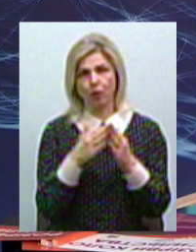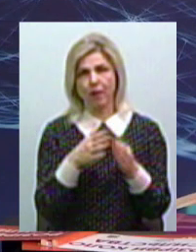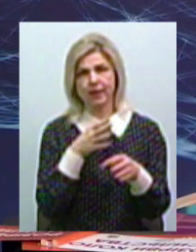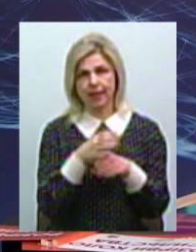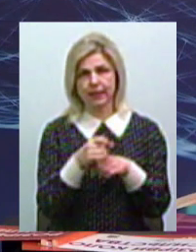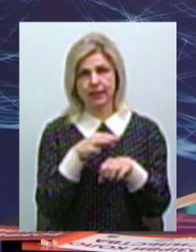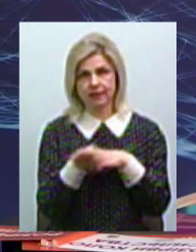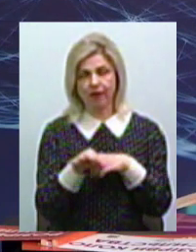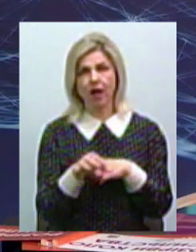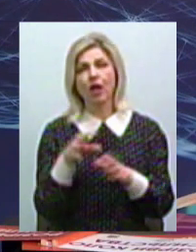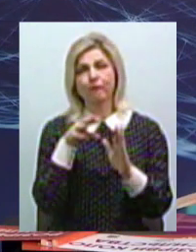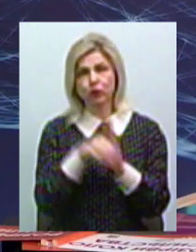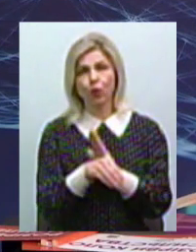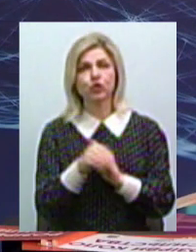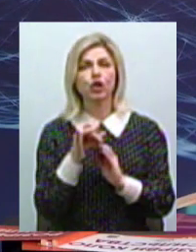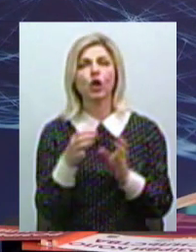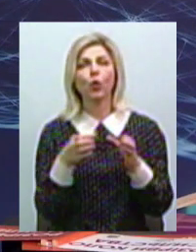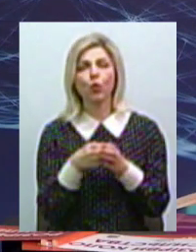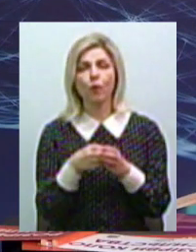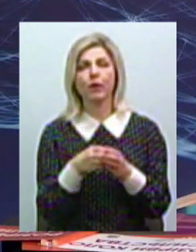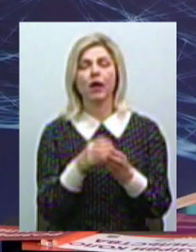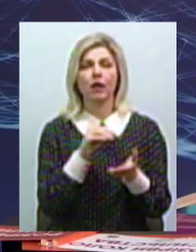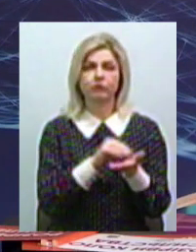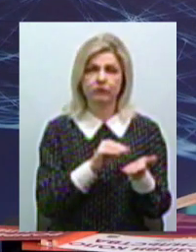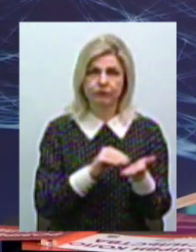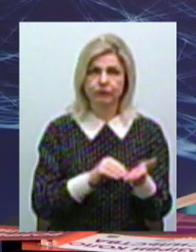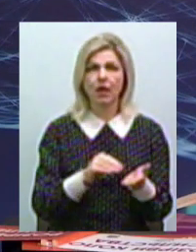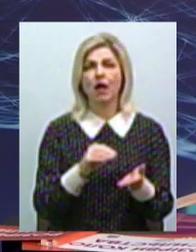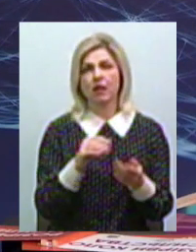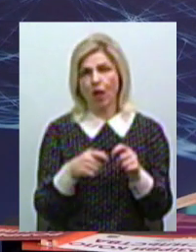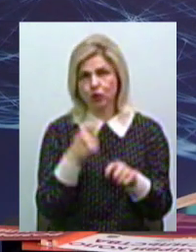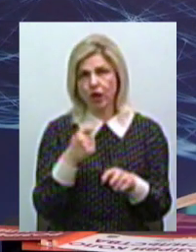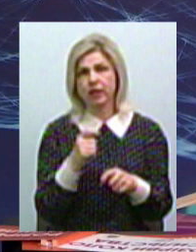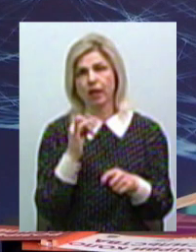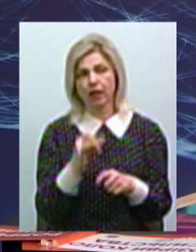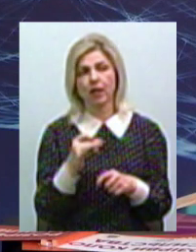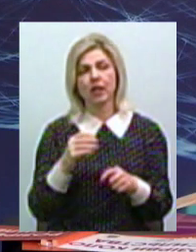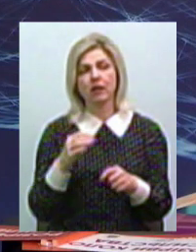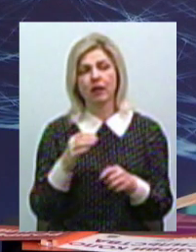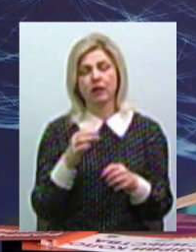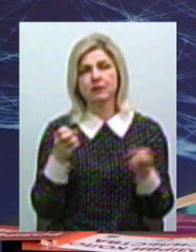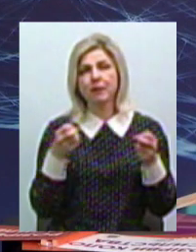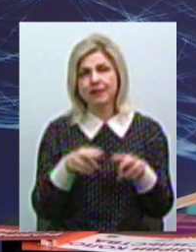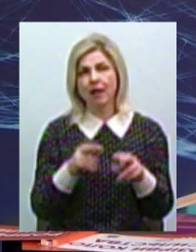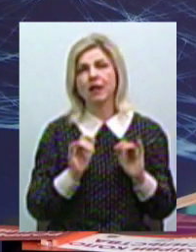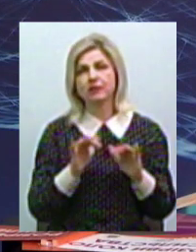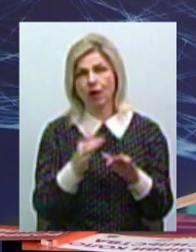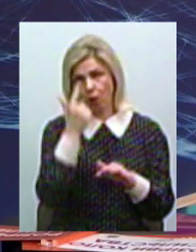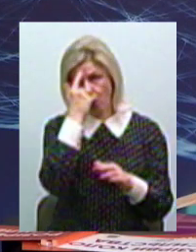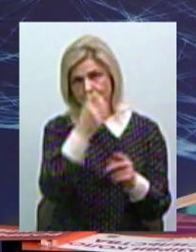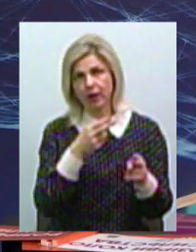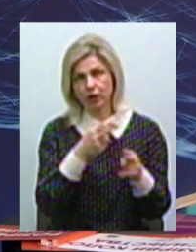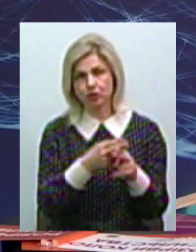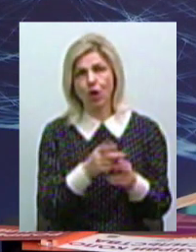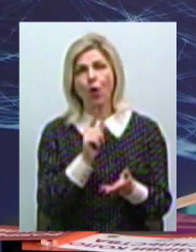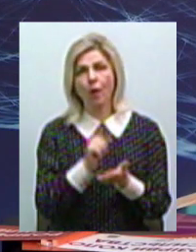тому числі мобільною групою не лише документує своє правопорушення, пов'язане з домашнім насильством, а вже вживається спеціальні заходи з його попередження.